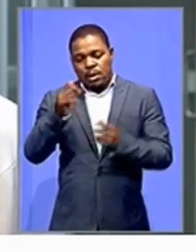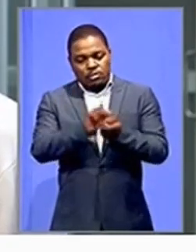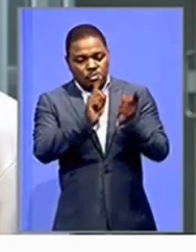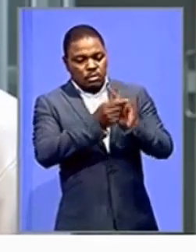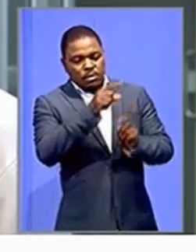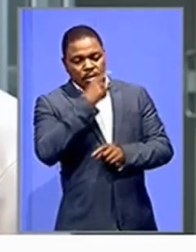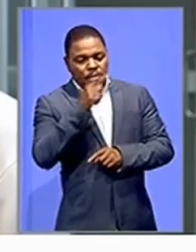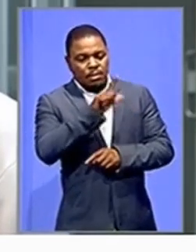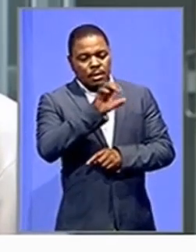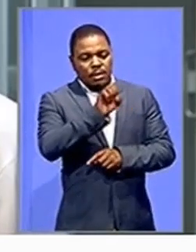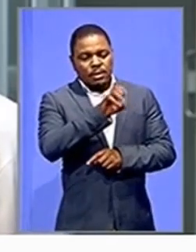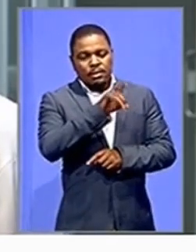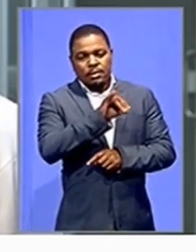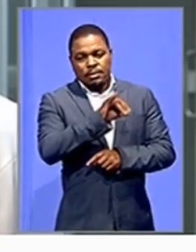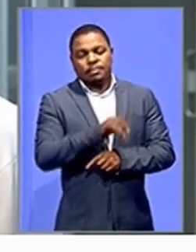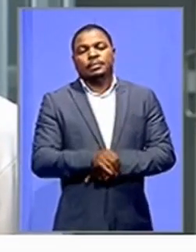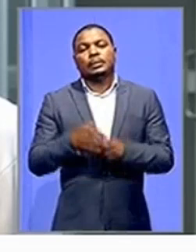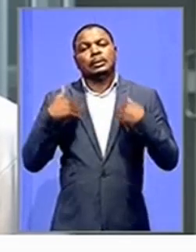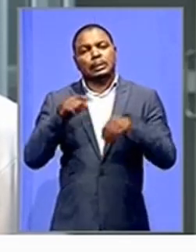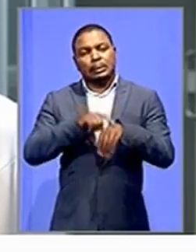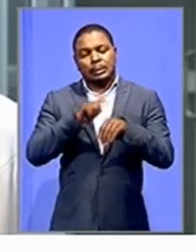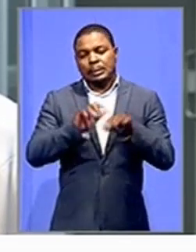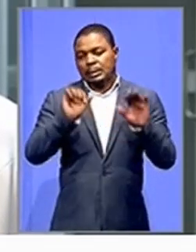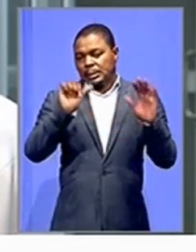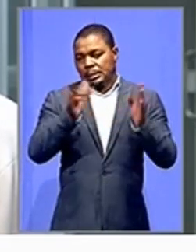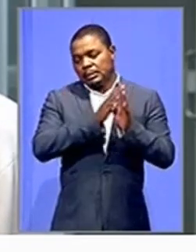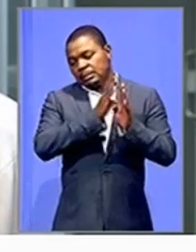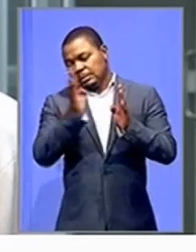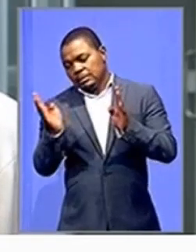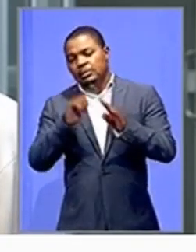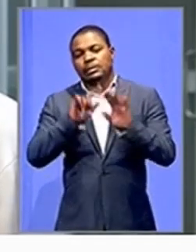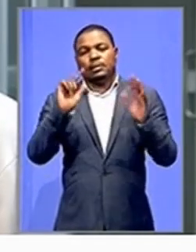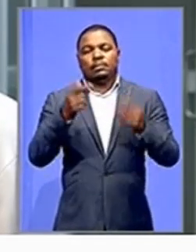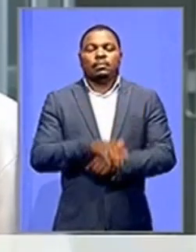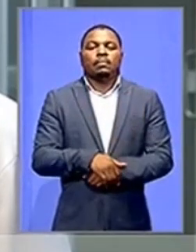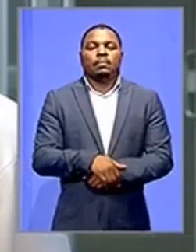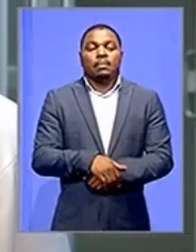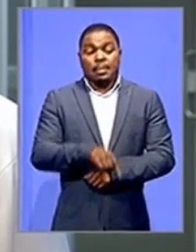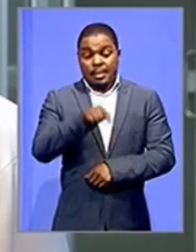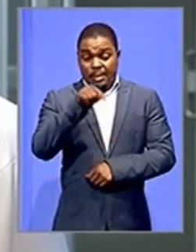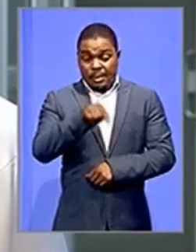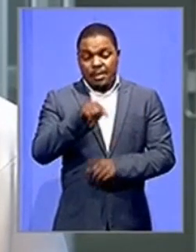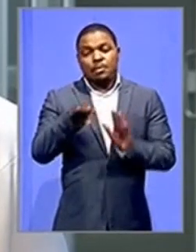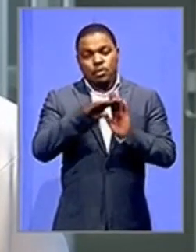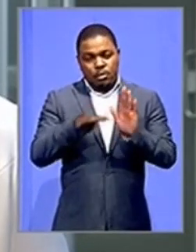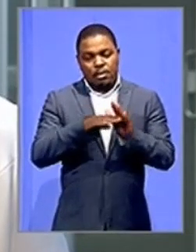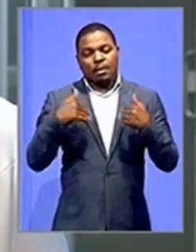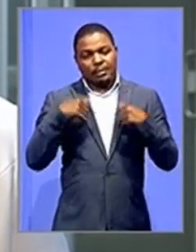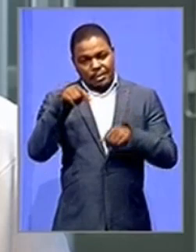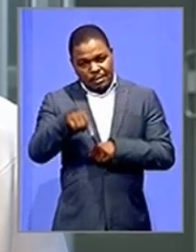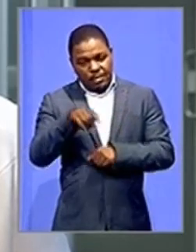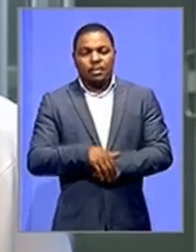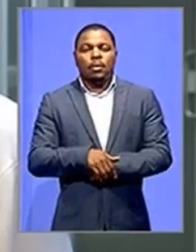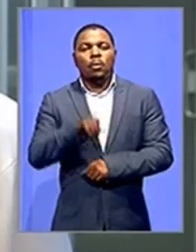FM. Re ne re qala ka hora ya botshelela ho ya horeng ya bosupa mme ke mo me ke ileng ka qala teng